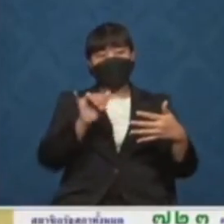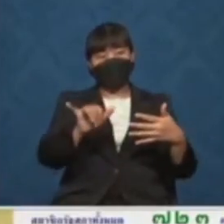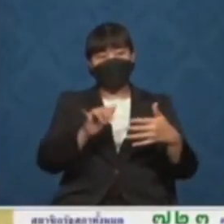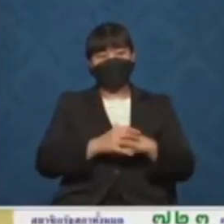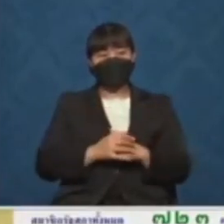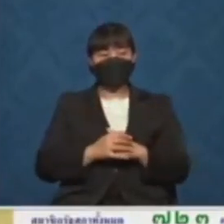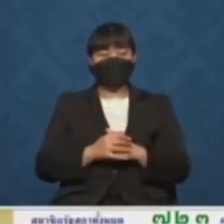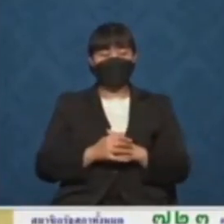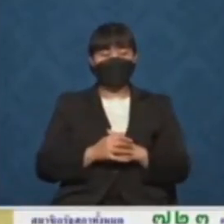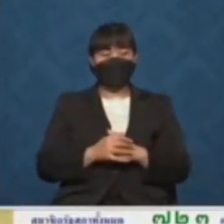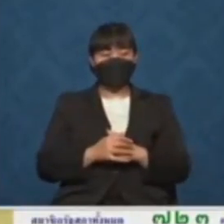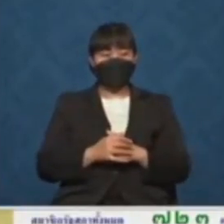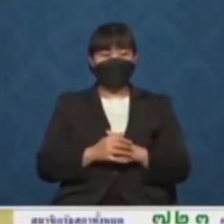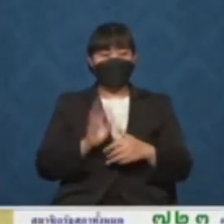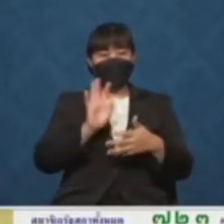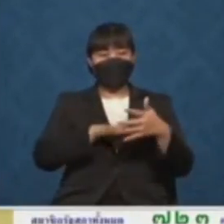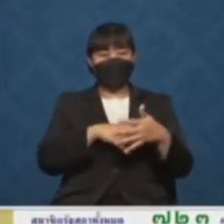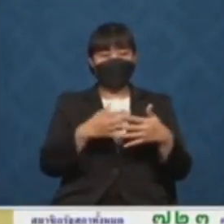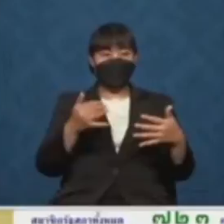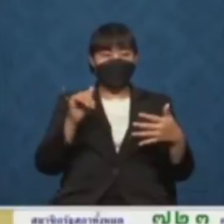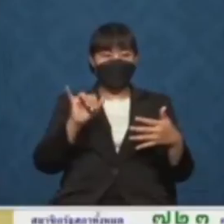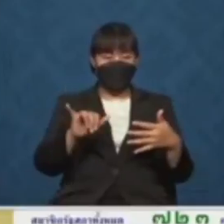ผนยสาชาติ